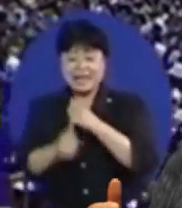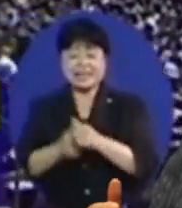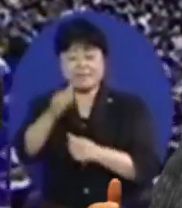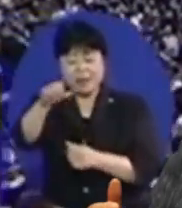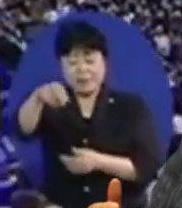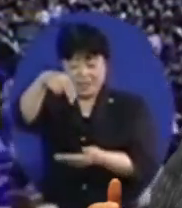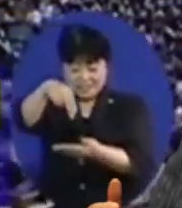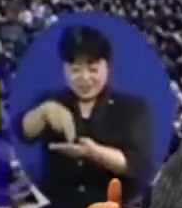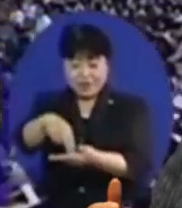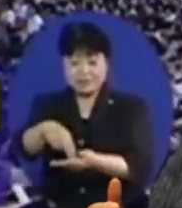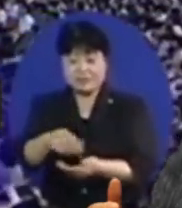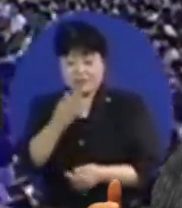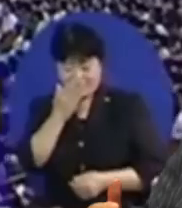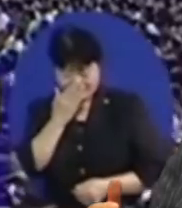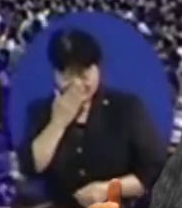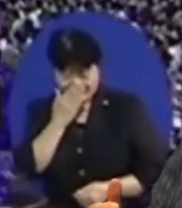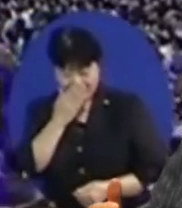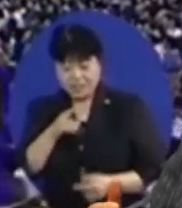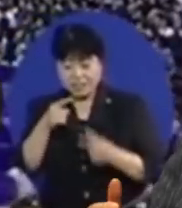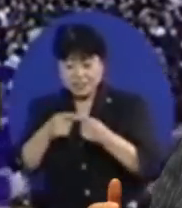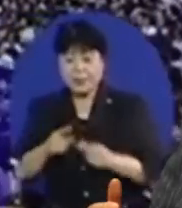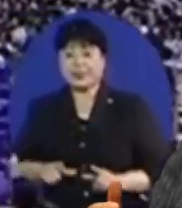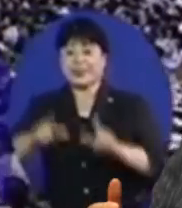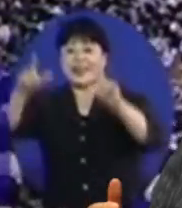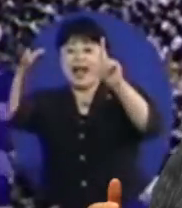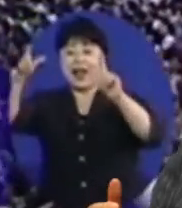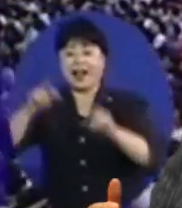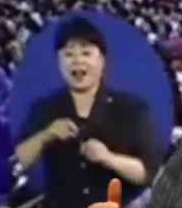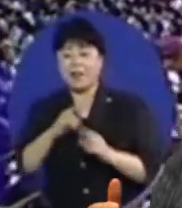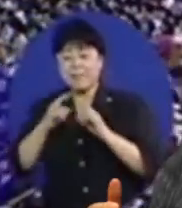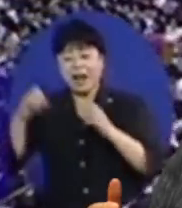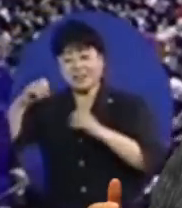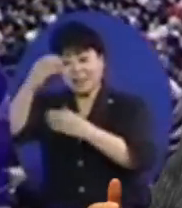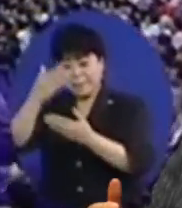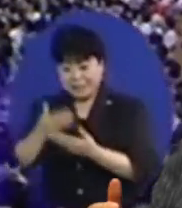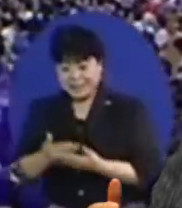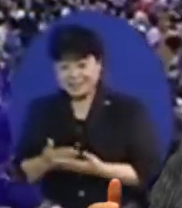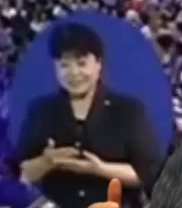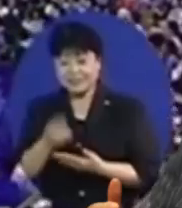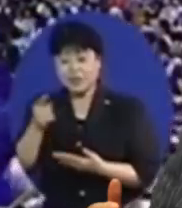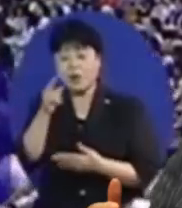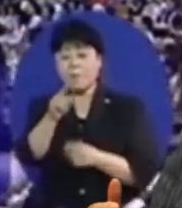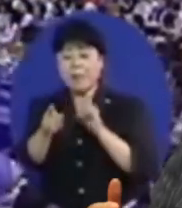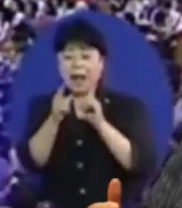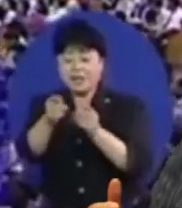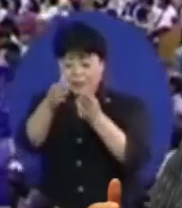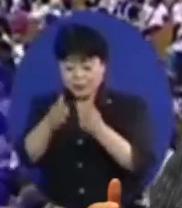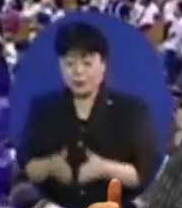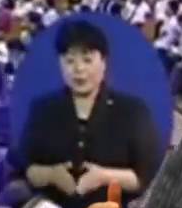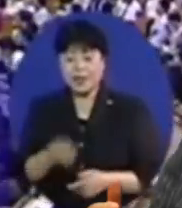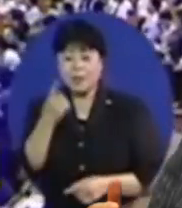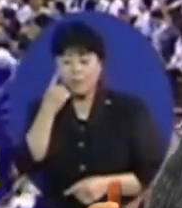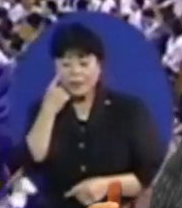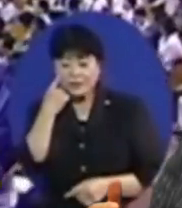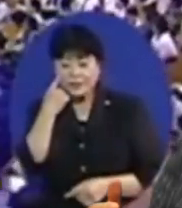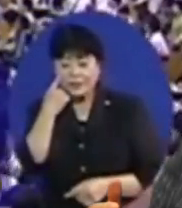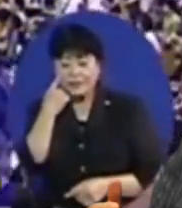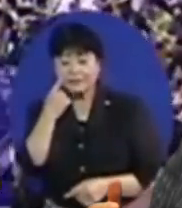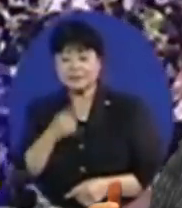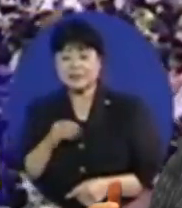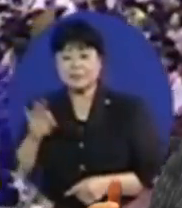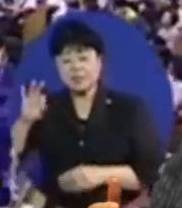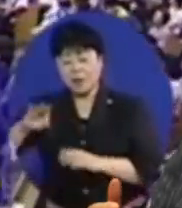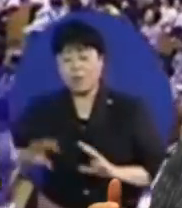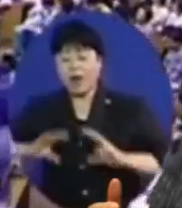서로 겸비하게 하기로 결심하였던 첫날부터 내 말이 응답받았으므로 내가 내 말로 말미암아 모았느니라. 그런데 바사